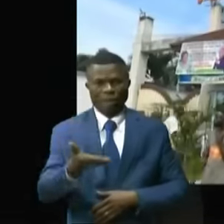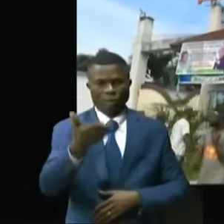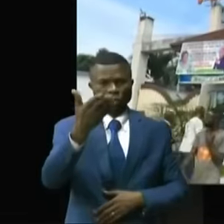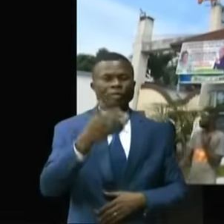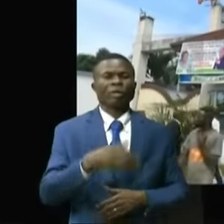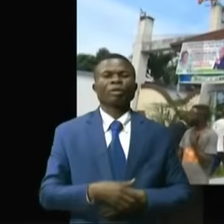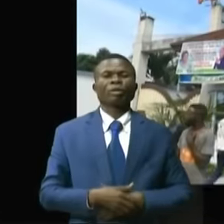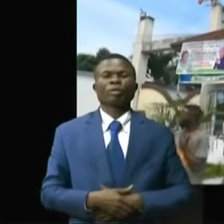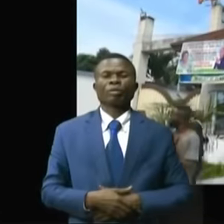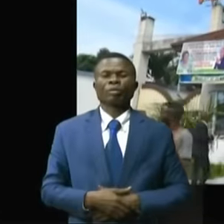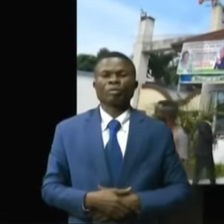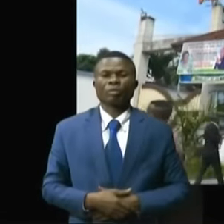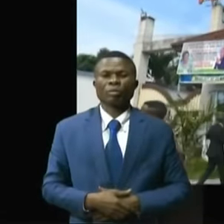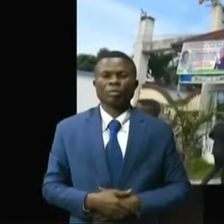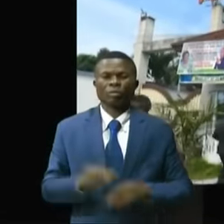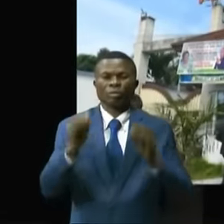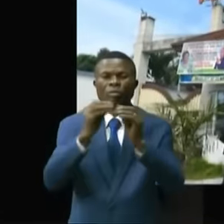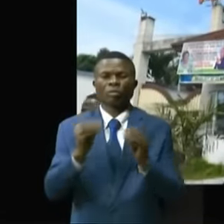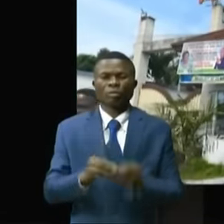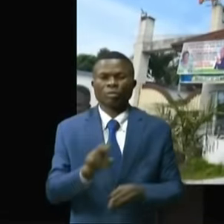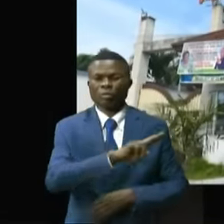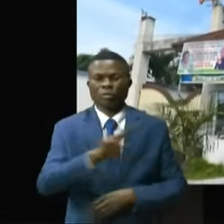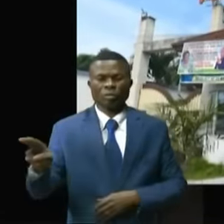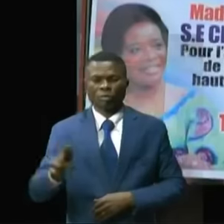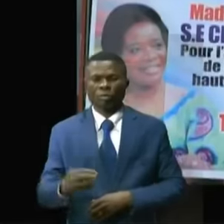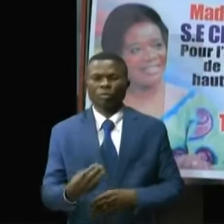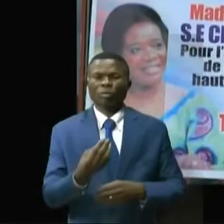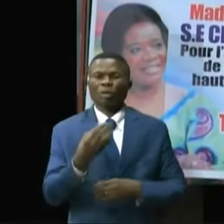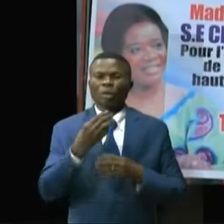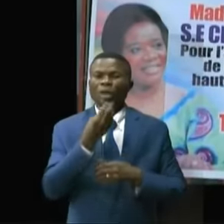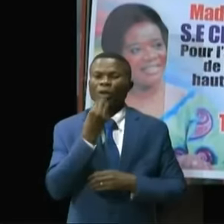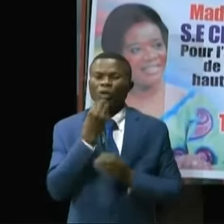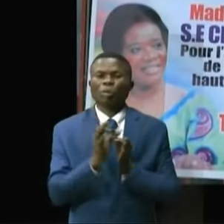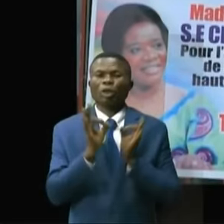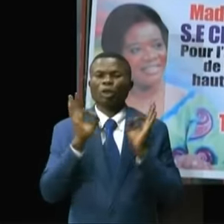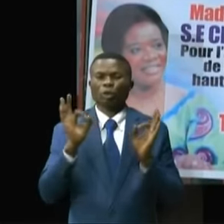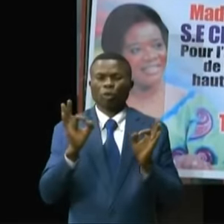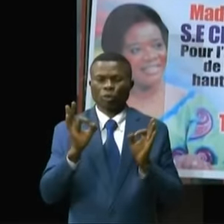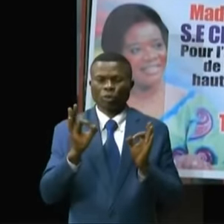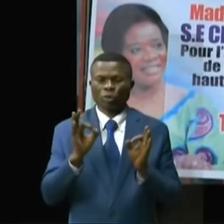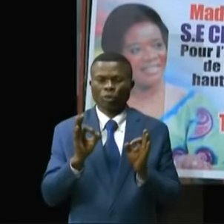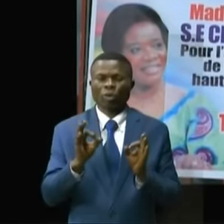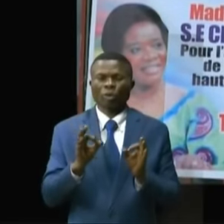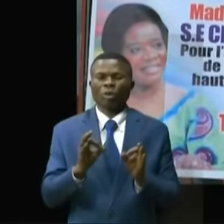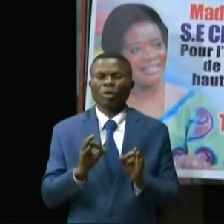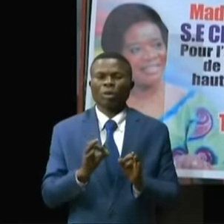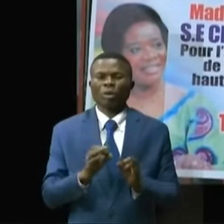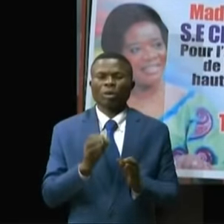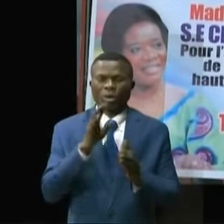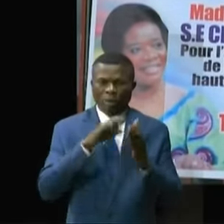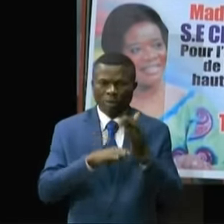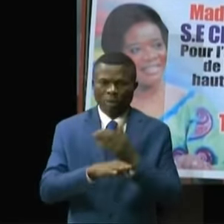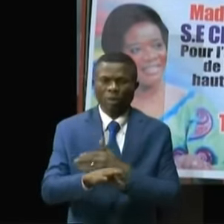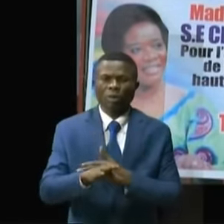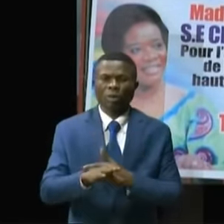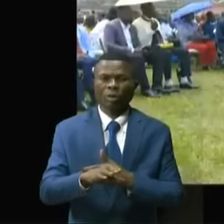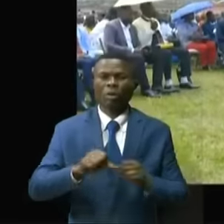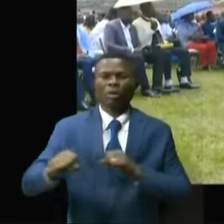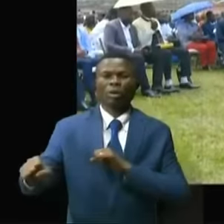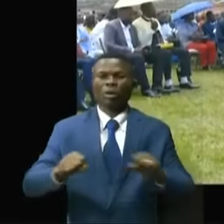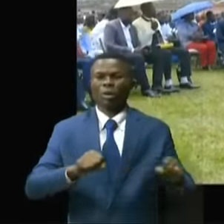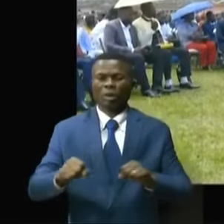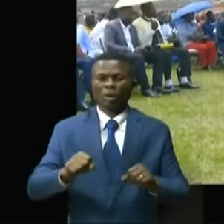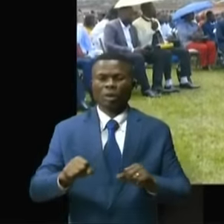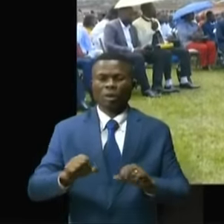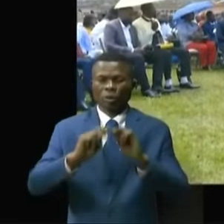Kinshasa au total plus de 2000 nouveaux inspecteurs et contrôleurs du travail récemment recrutés sur concours